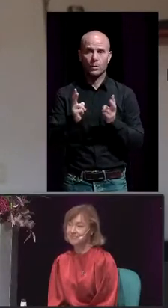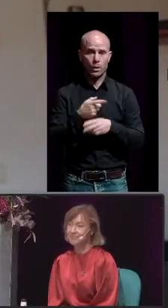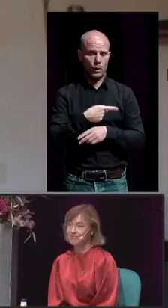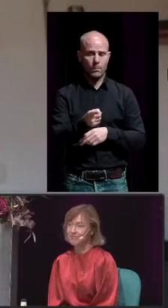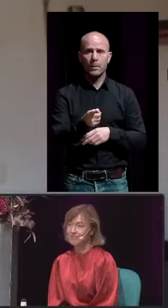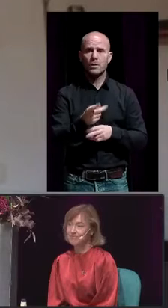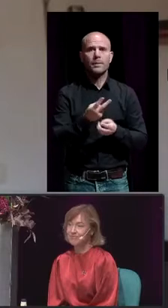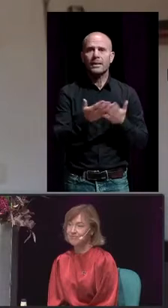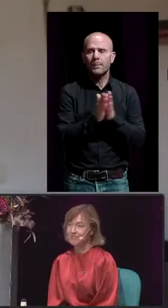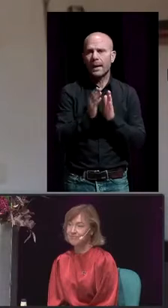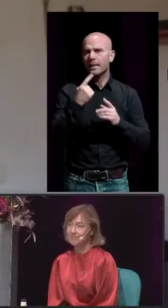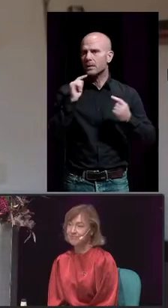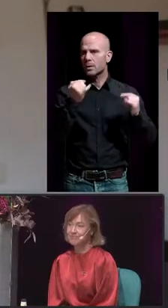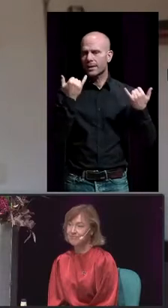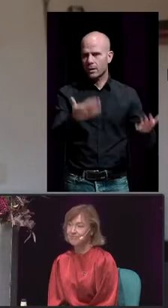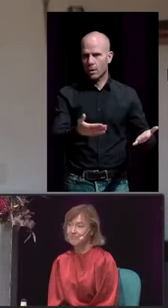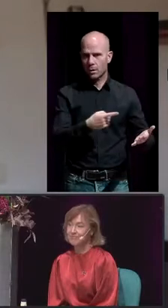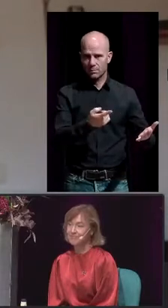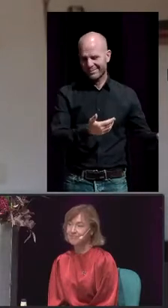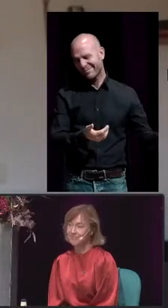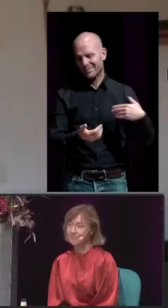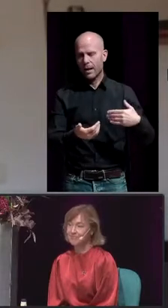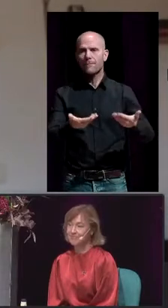del av diskussionen verkligen får den platsen.